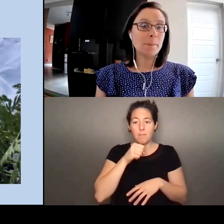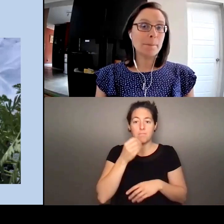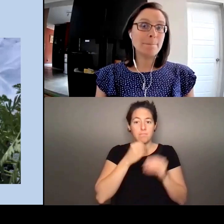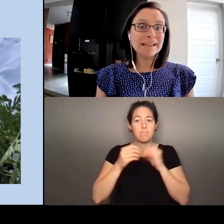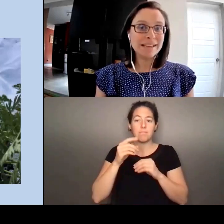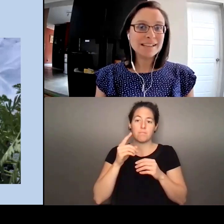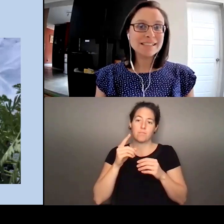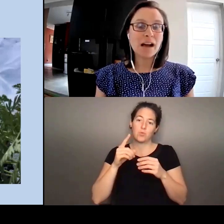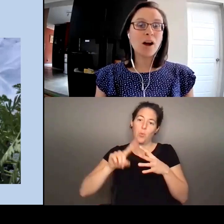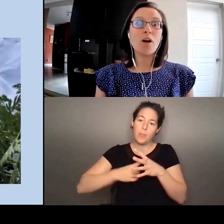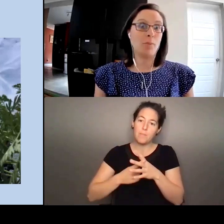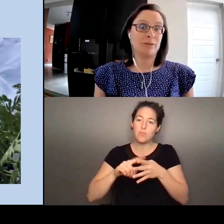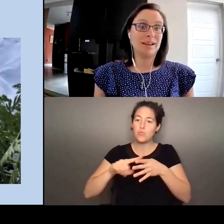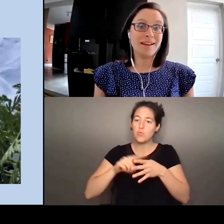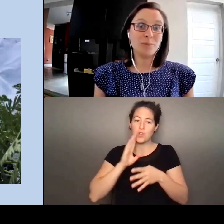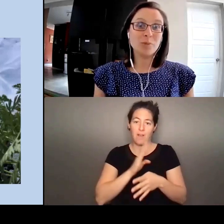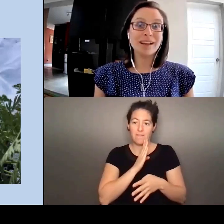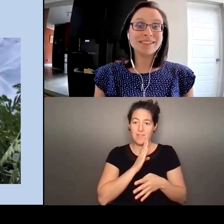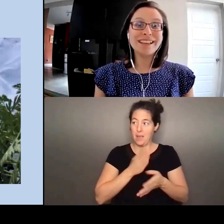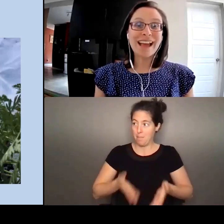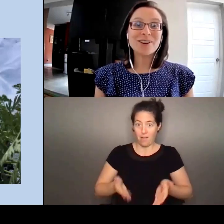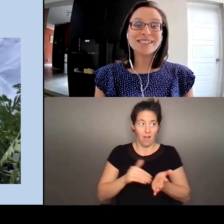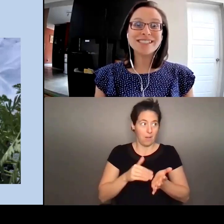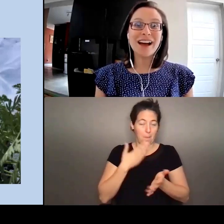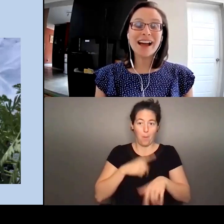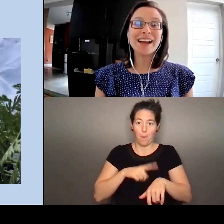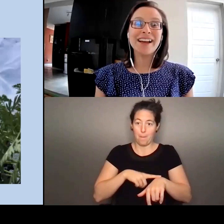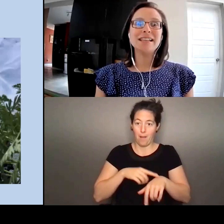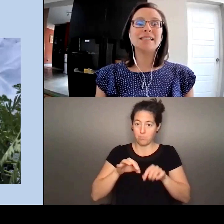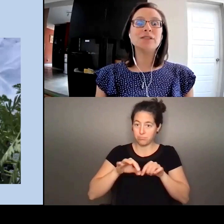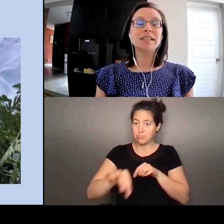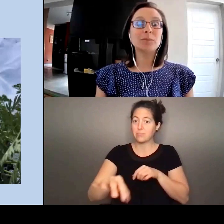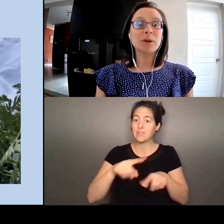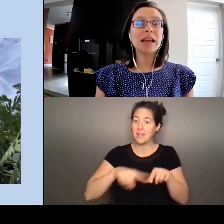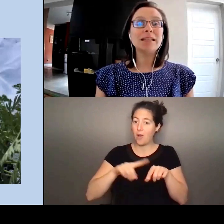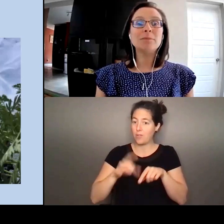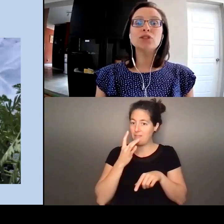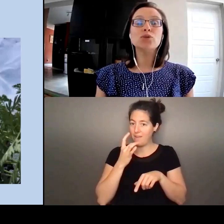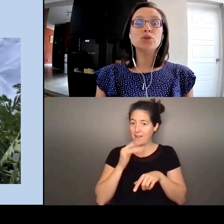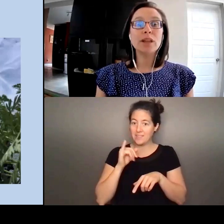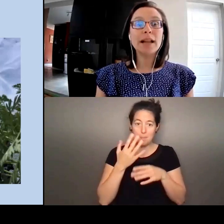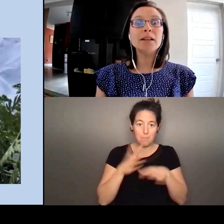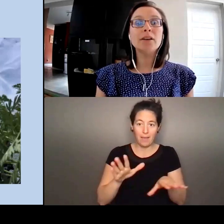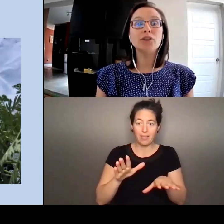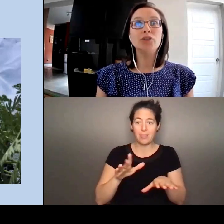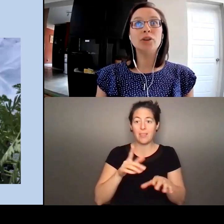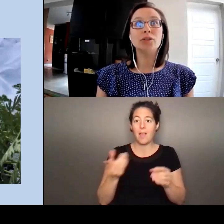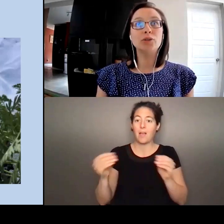Donc, maintenant, c'est encore un bon temps pour planter des carottes d'hiver si vous êtes prêt à les mettre sous